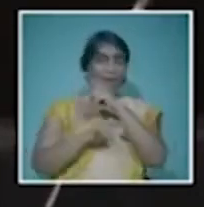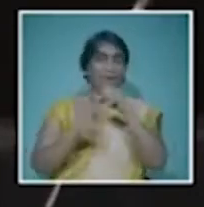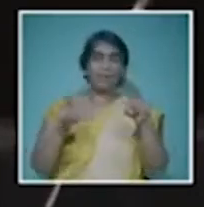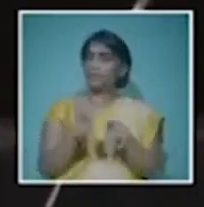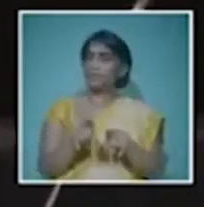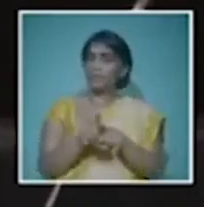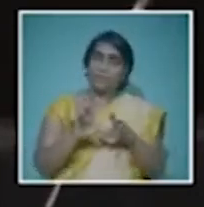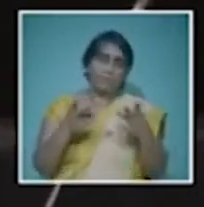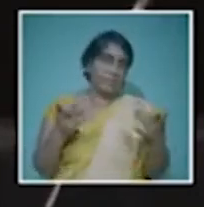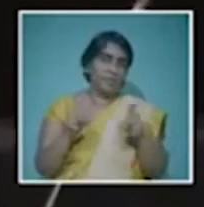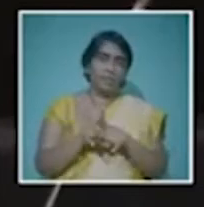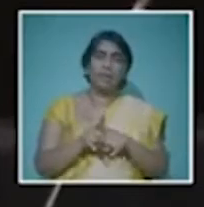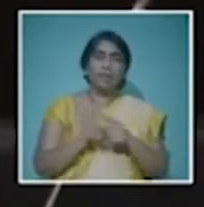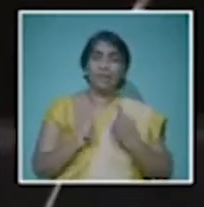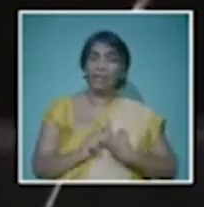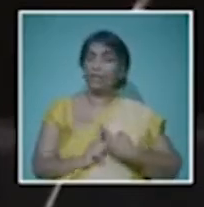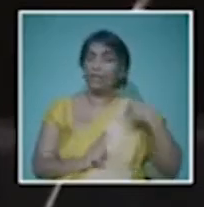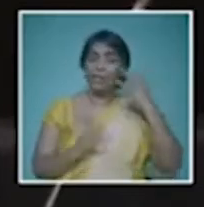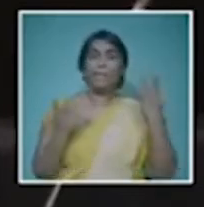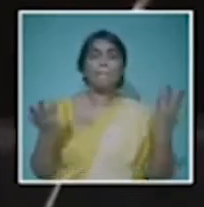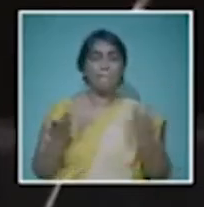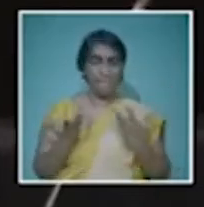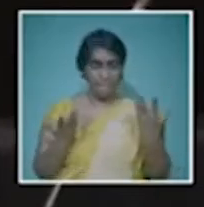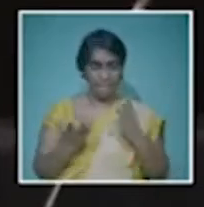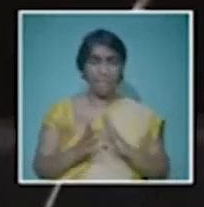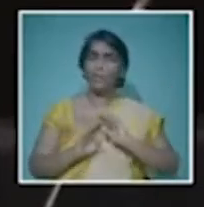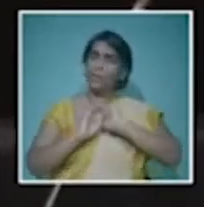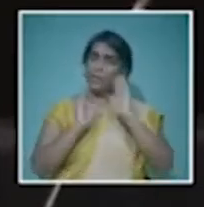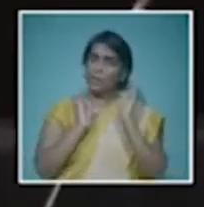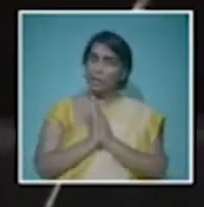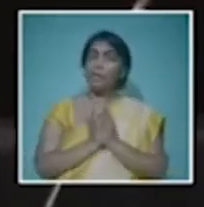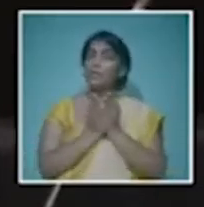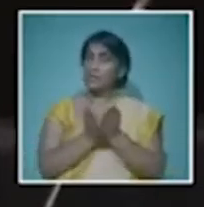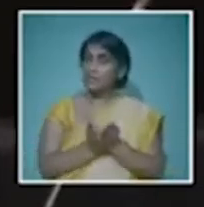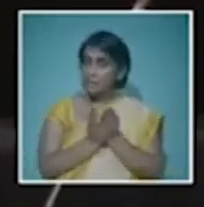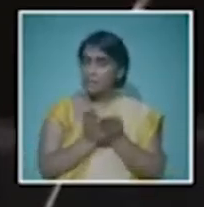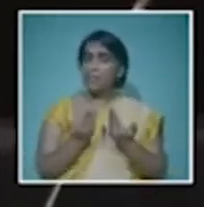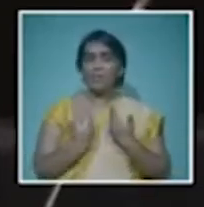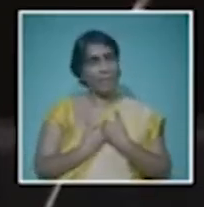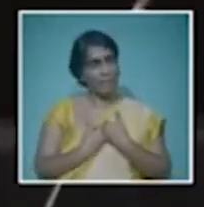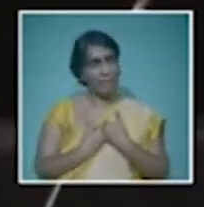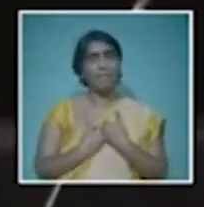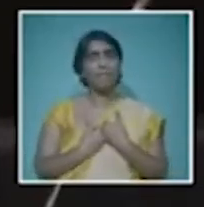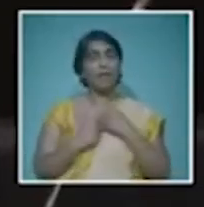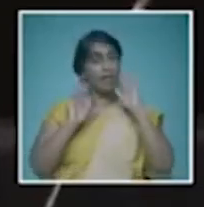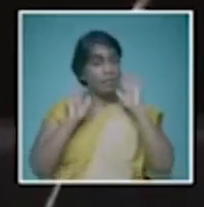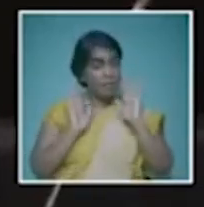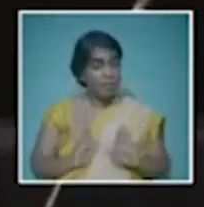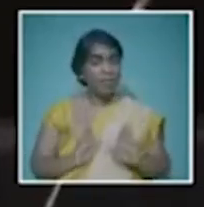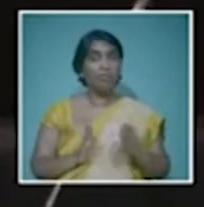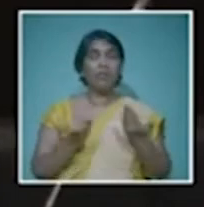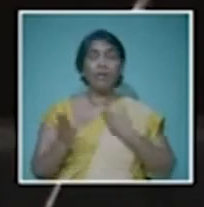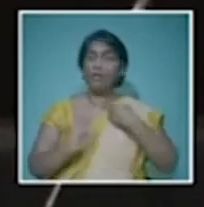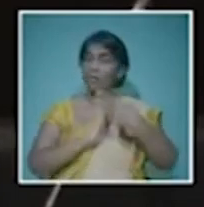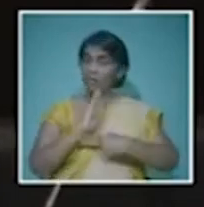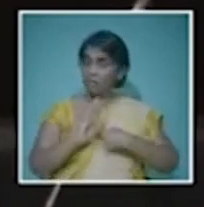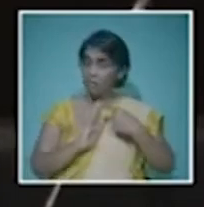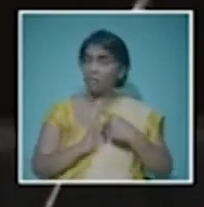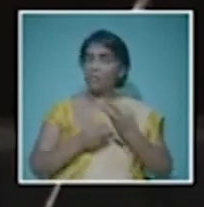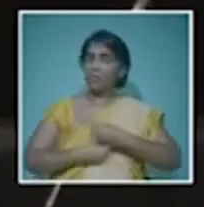போல முன்னேறக்கூடிய வாய்ப்பு கிடையாது. எல்லா வளங்களும் நமது நாட்டில் இருக்கிறது. ஆனால் நமது நாடு நாசமாகியதற்கு